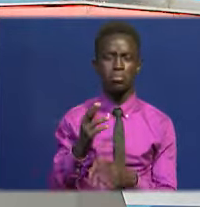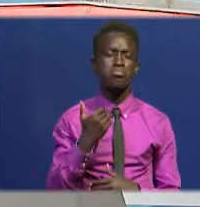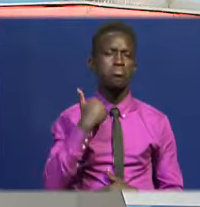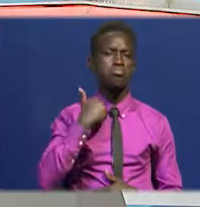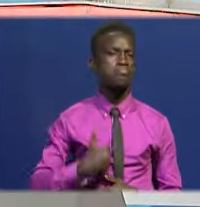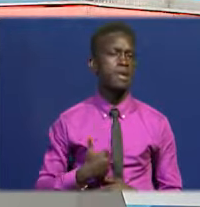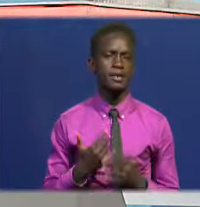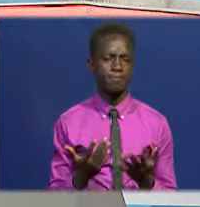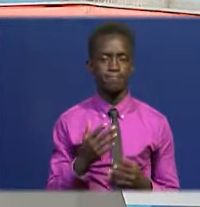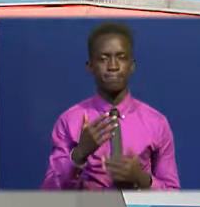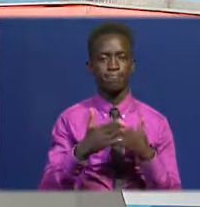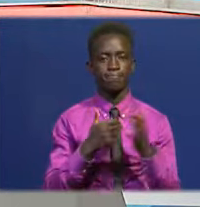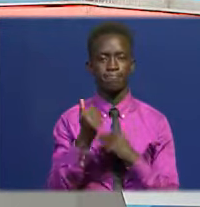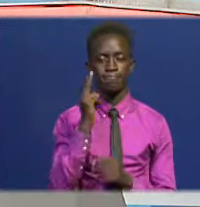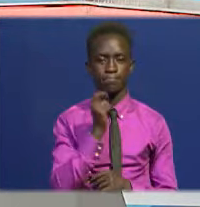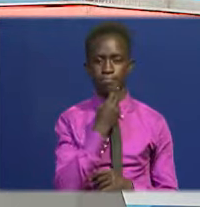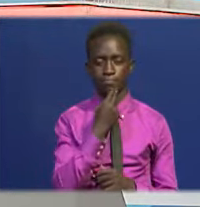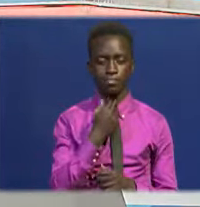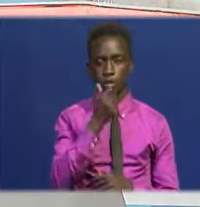Muraru, na kutakia utazamaji mwema.